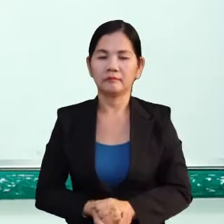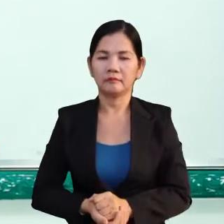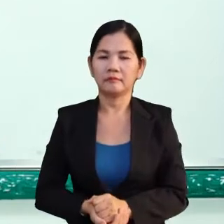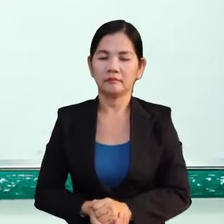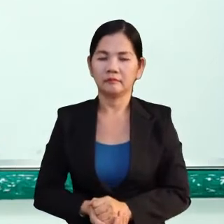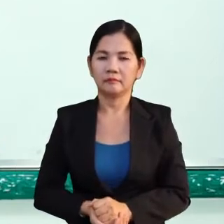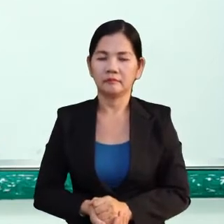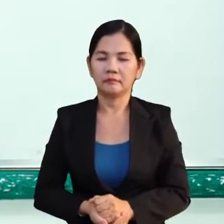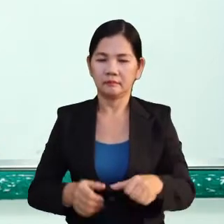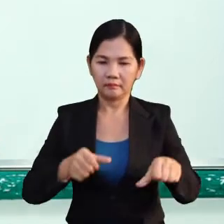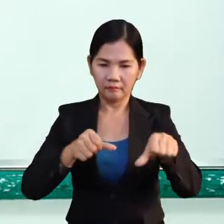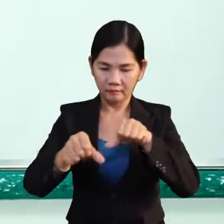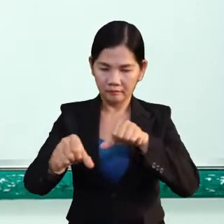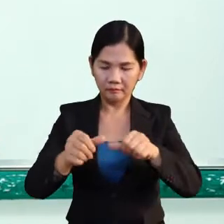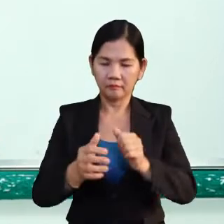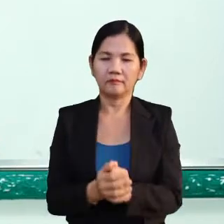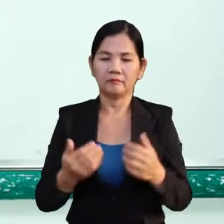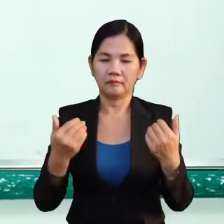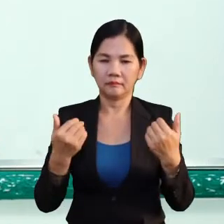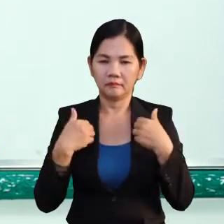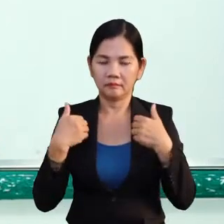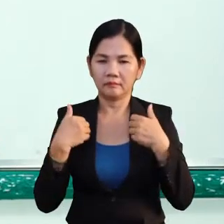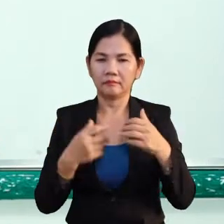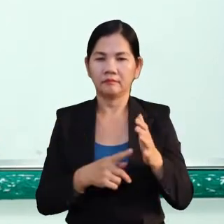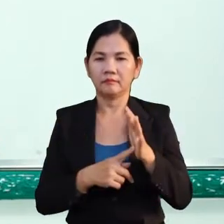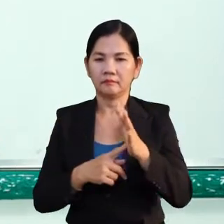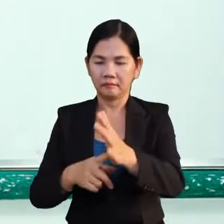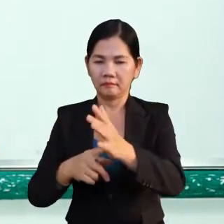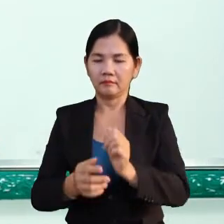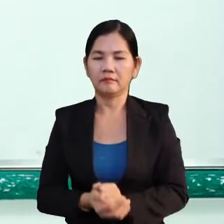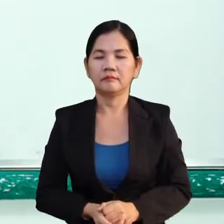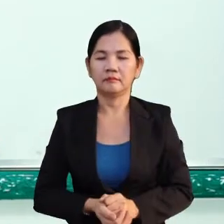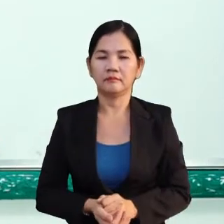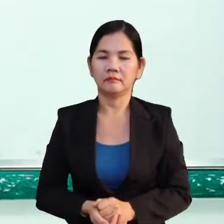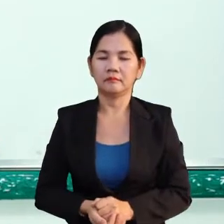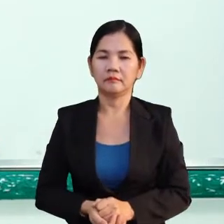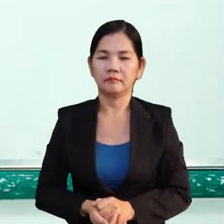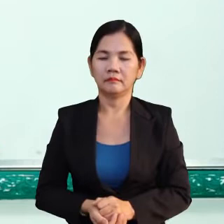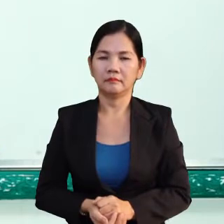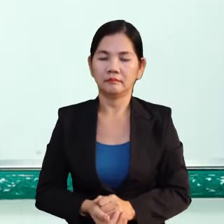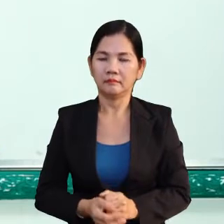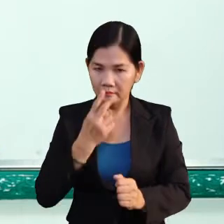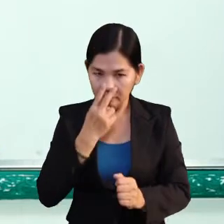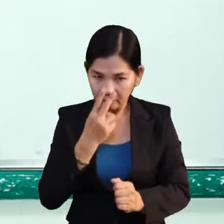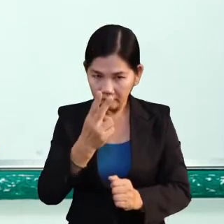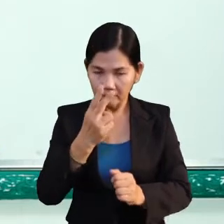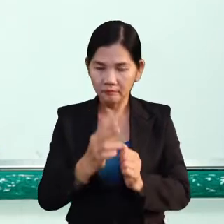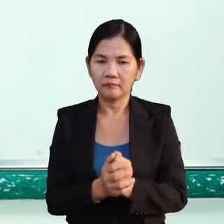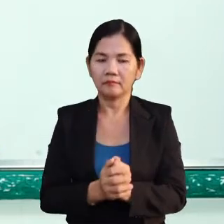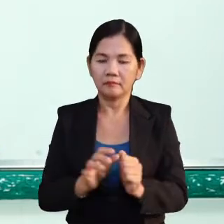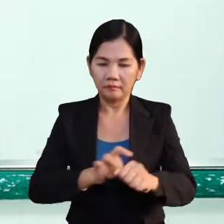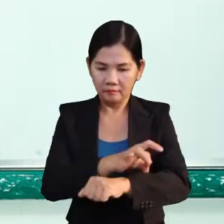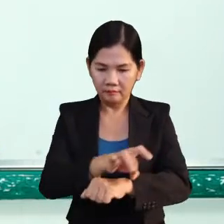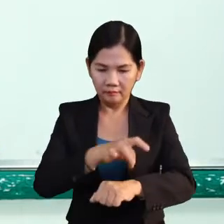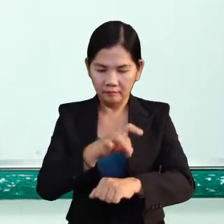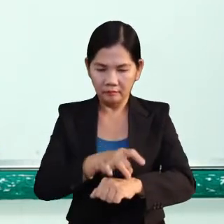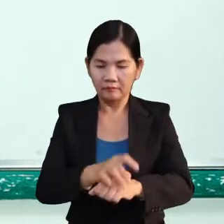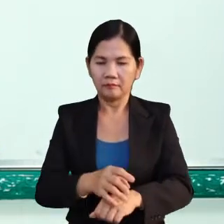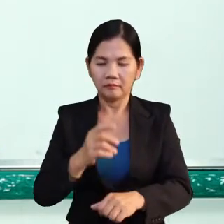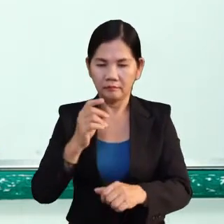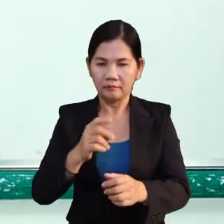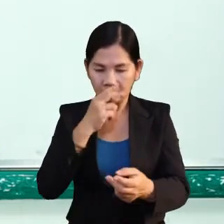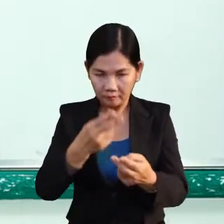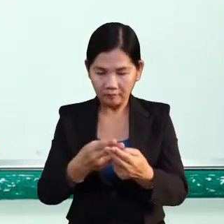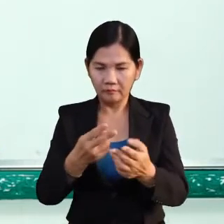ចាអញ្ចឹងបន្តទៀតនេះតើអ្នកគ្រូនឹងមានអ្វីបកបង្ហាញកូនចាកូនចាំមើលទាំងអស់គ្នាអ្នកគ្រូទុកពេលឲ្យកូនឆ្ងល់នៅច